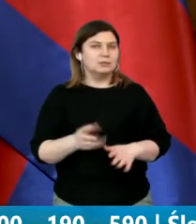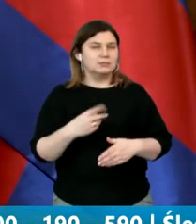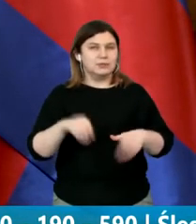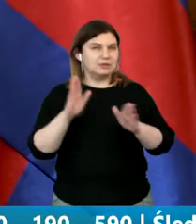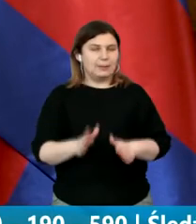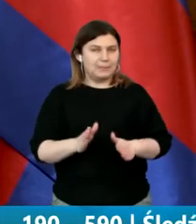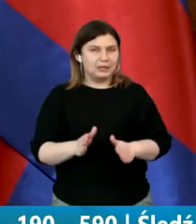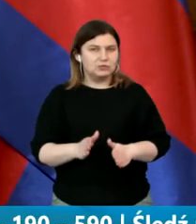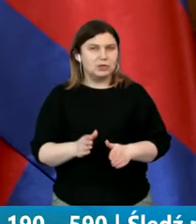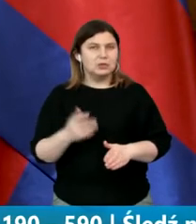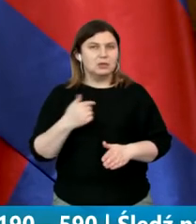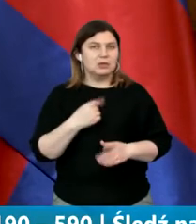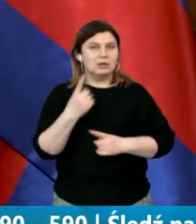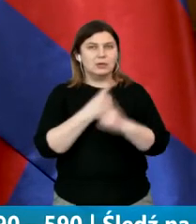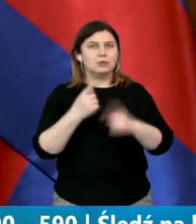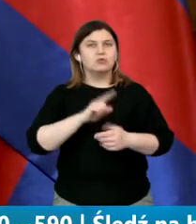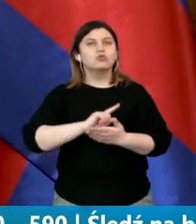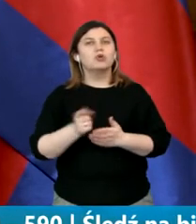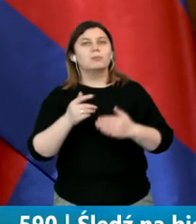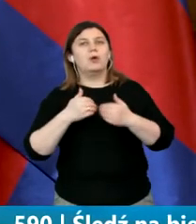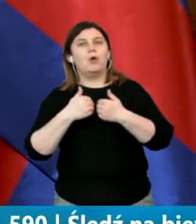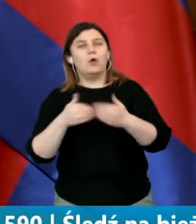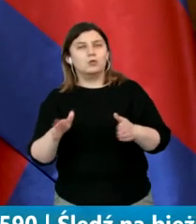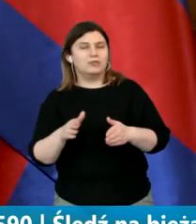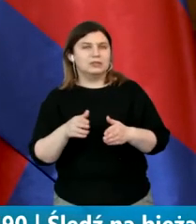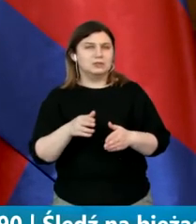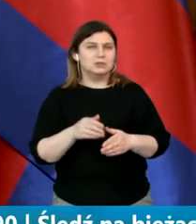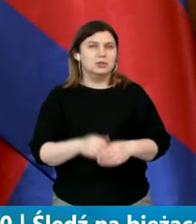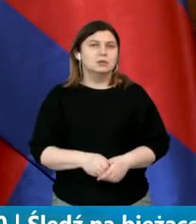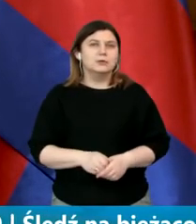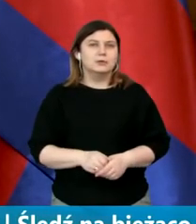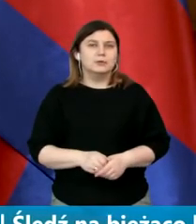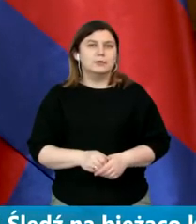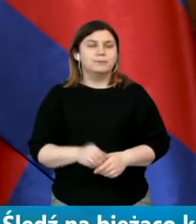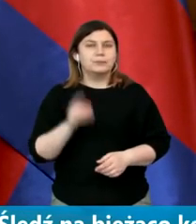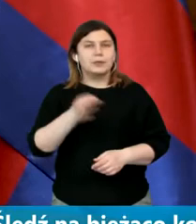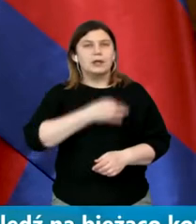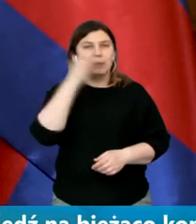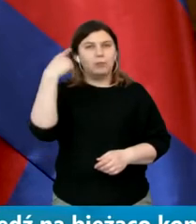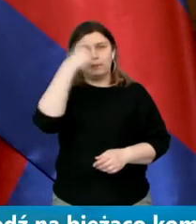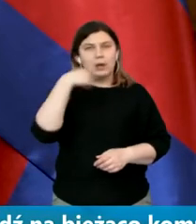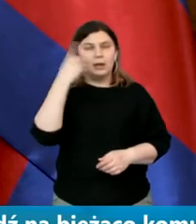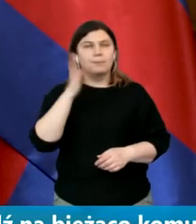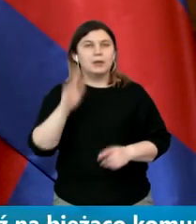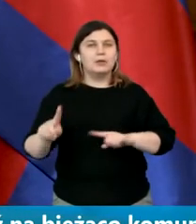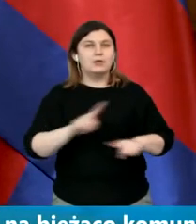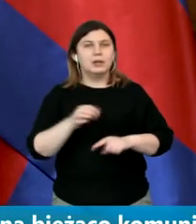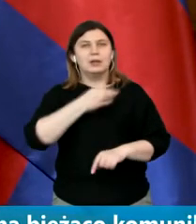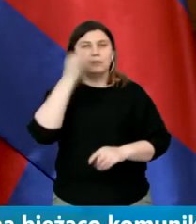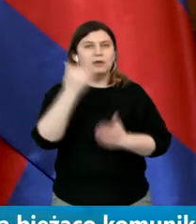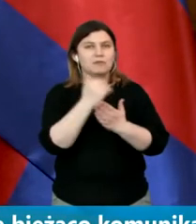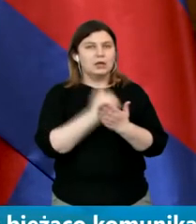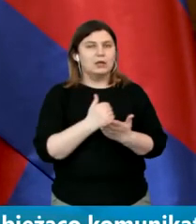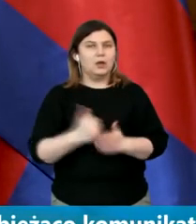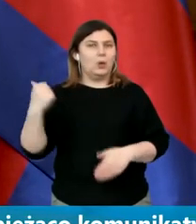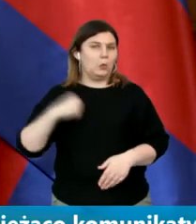zatem nie spodziewałbym się prędkich zmian w tej materii. Oczywiście lepsza pogoda będzie też oznaczała trochę lepsze warunki tutaj